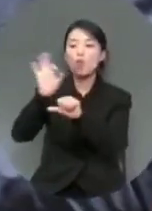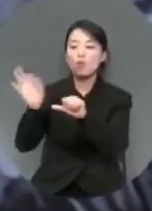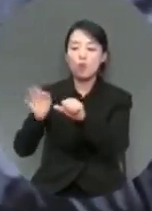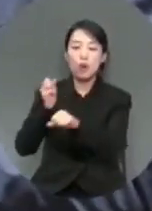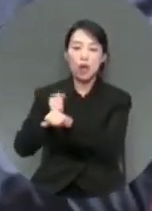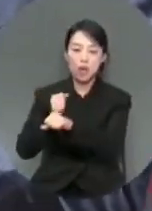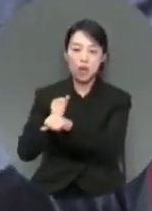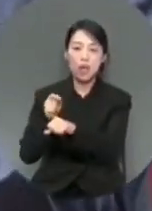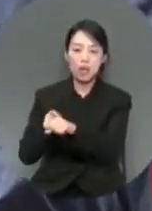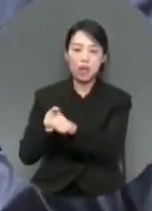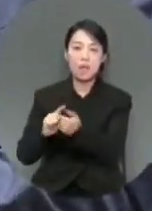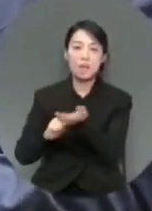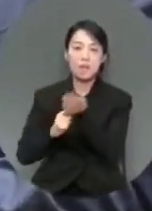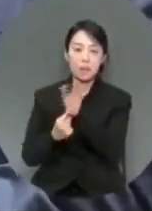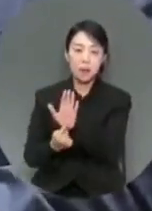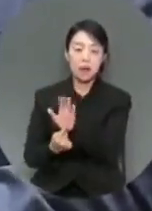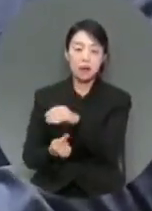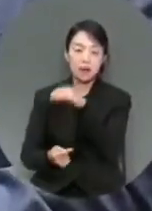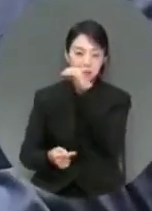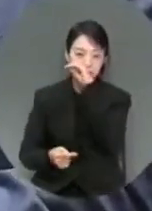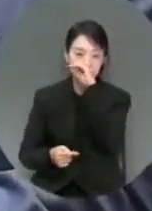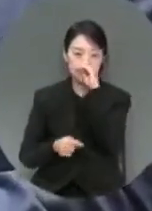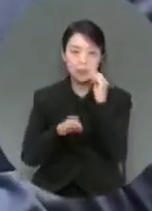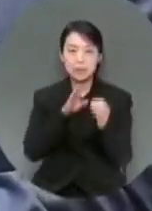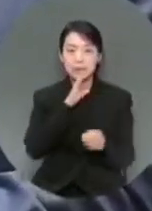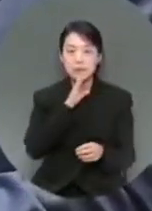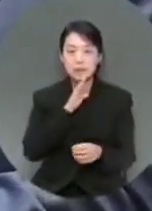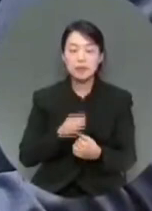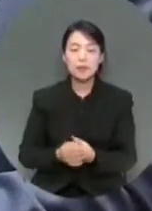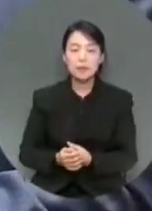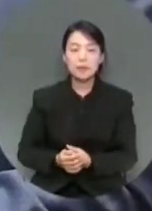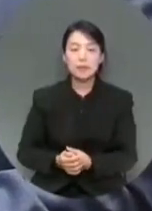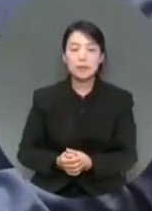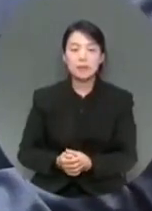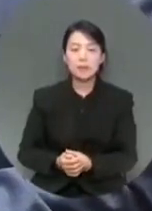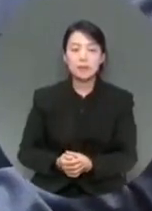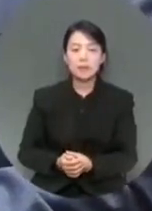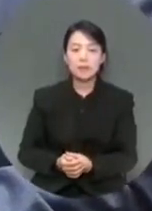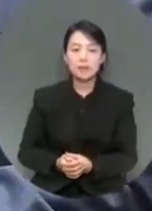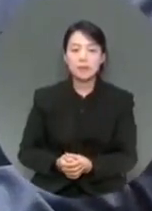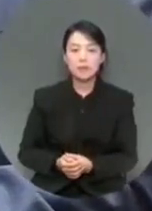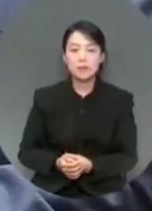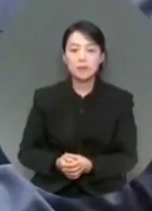이런 걸 발표한 적이 있습니다. 그렇죠? 예?